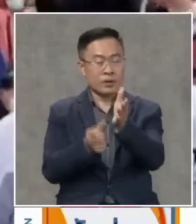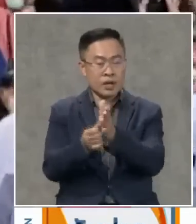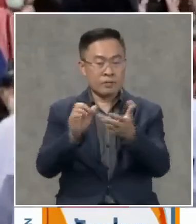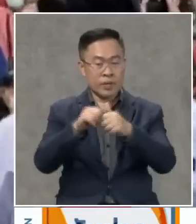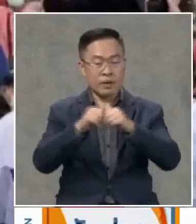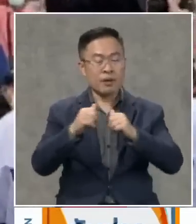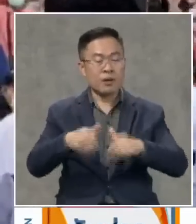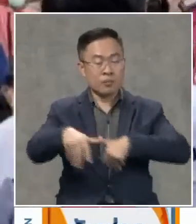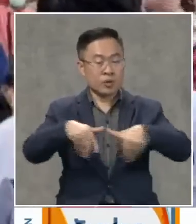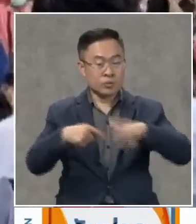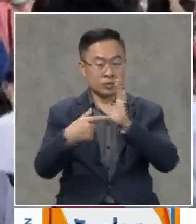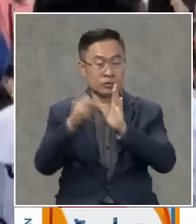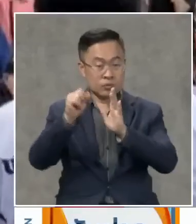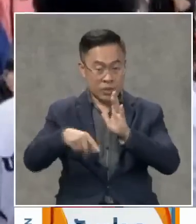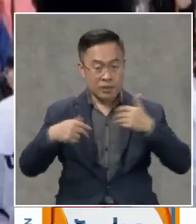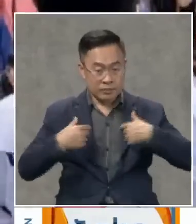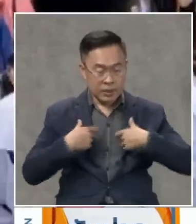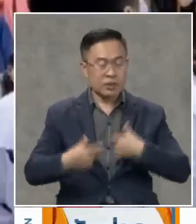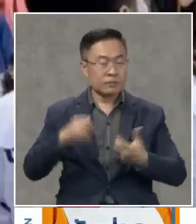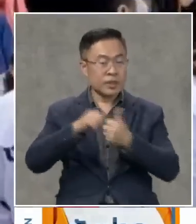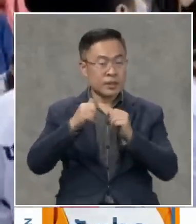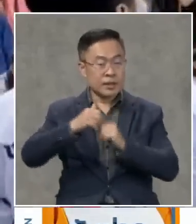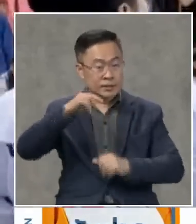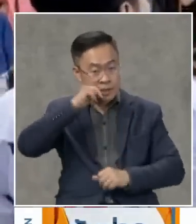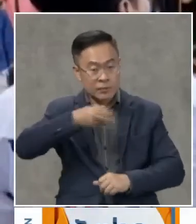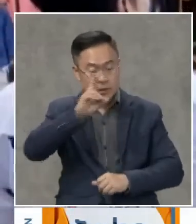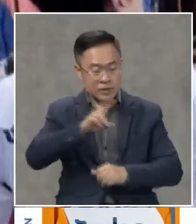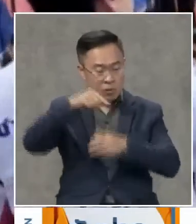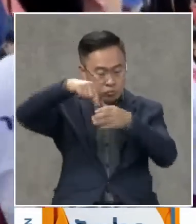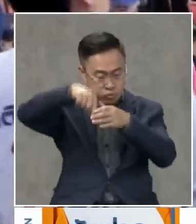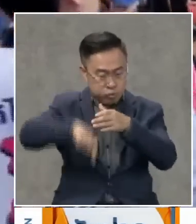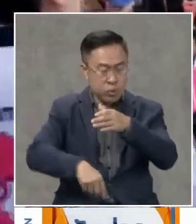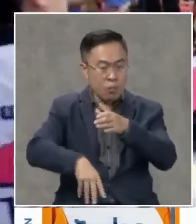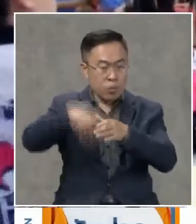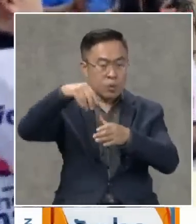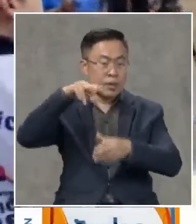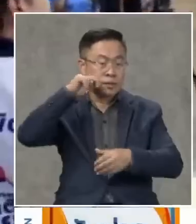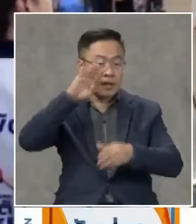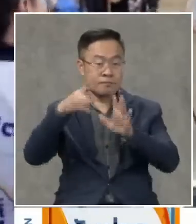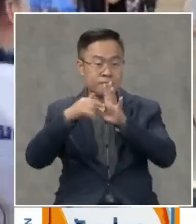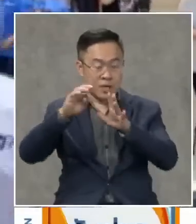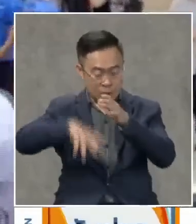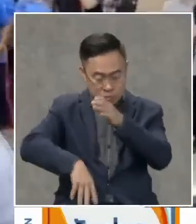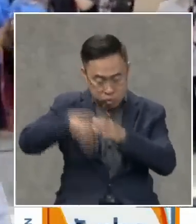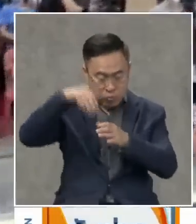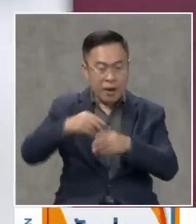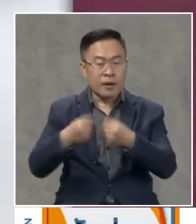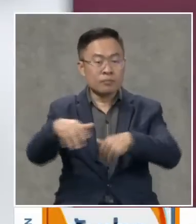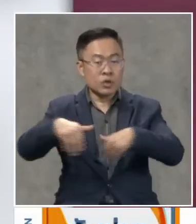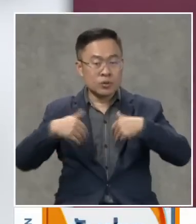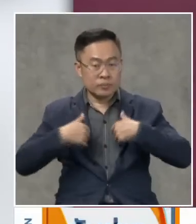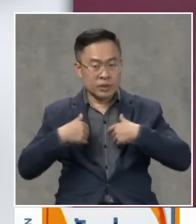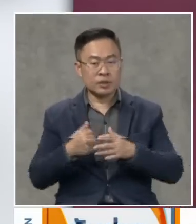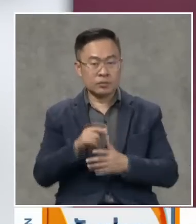ะไม่ว่าจะเป็นเรื่องของน้ำอุปโภคบริโภคเข้ามาเจาะบ่อบาดาลที่อำเภอหนองย่าไซขณะเดียวกันตลอด3ปี